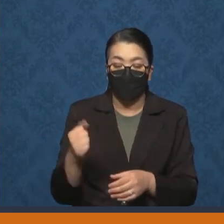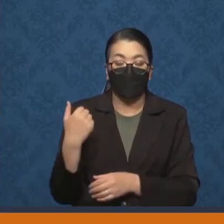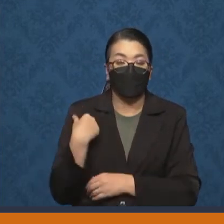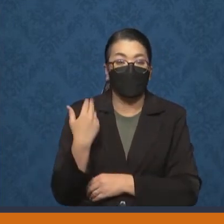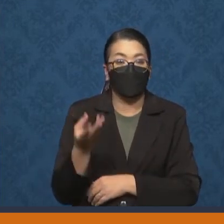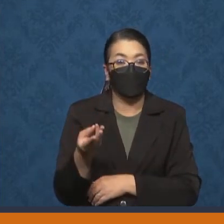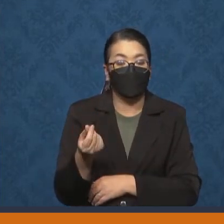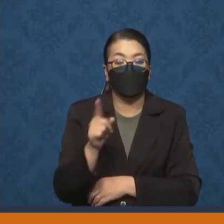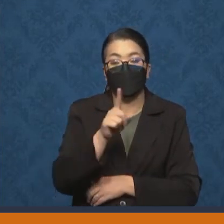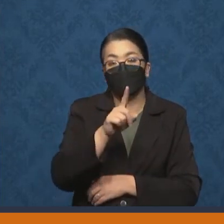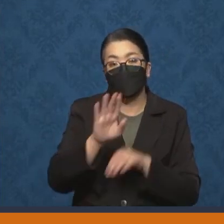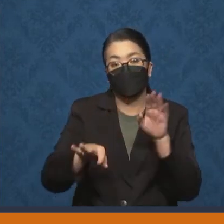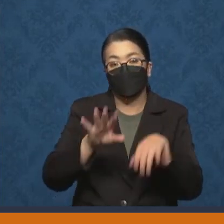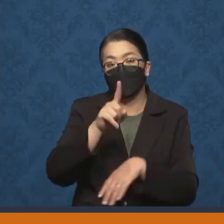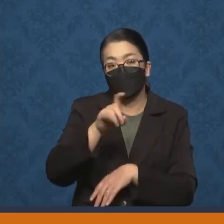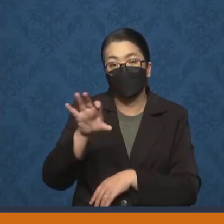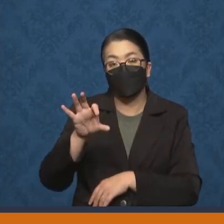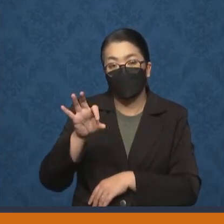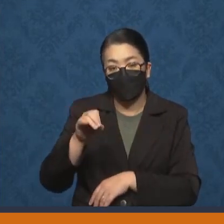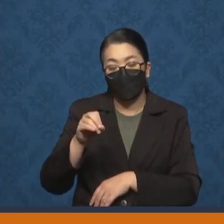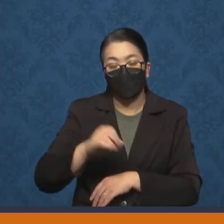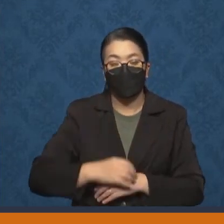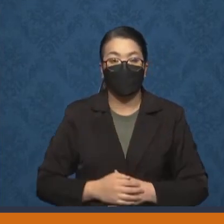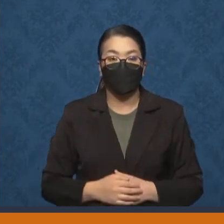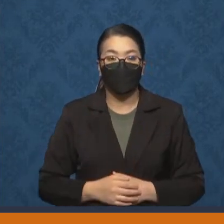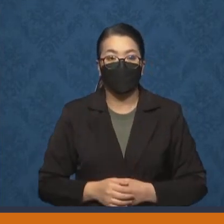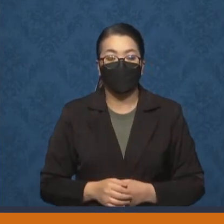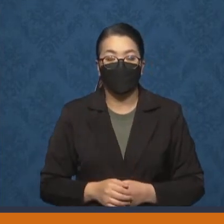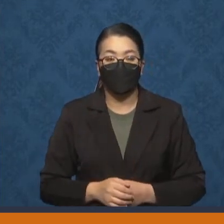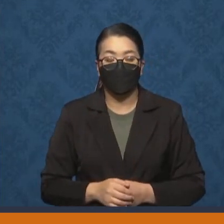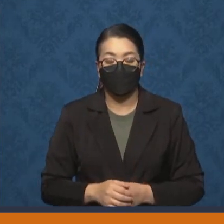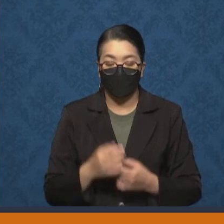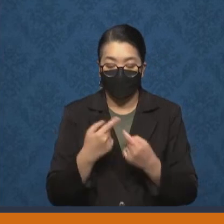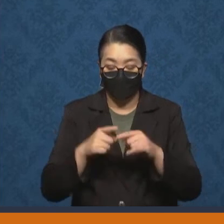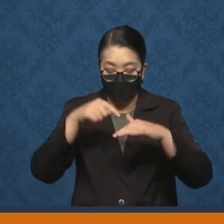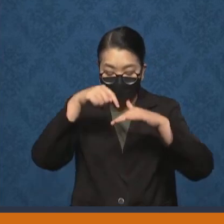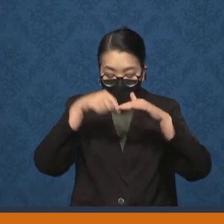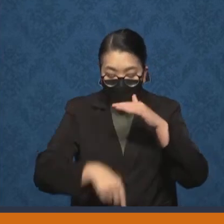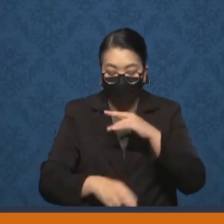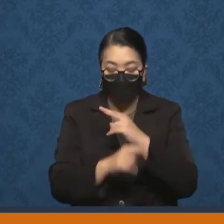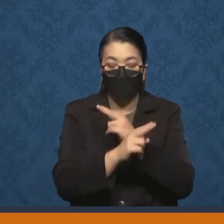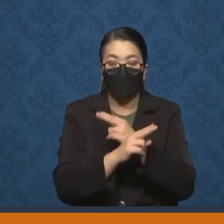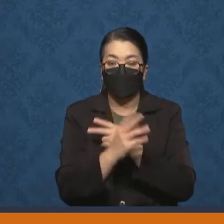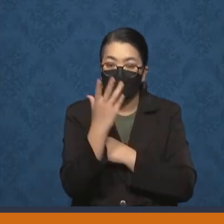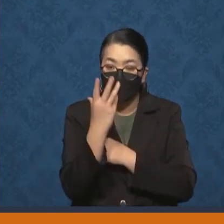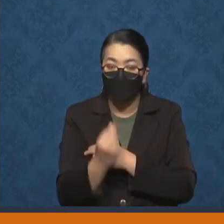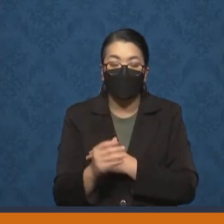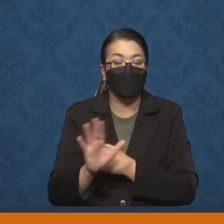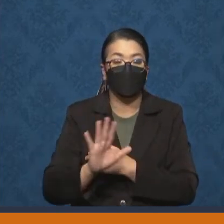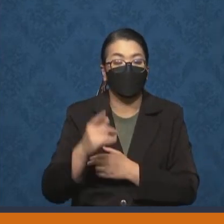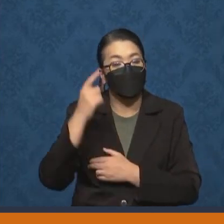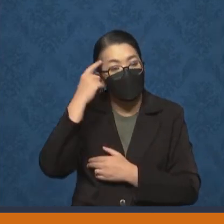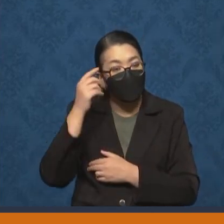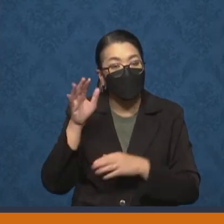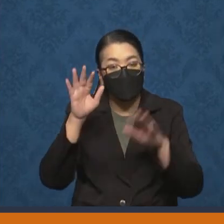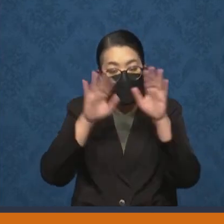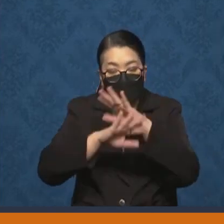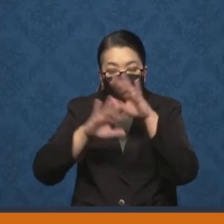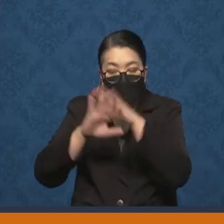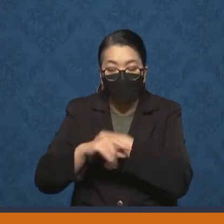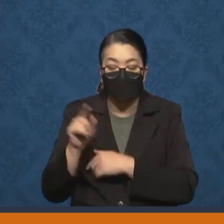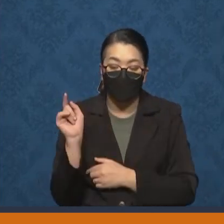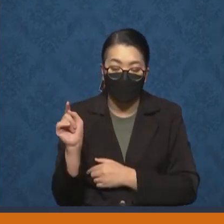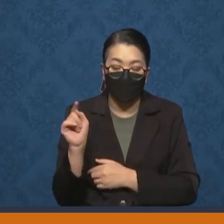ที่190ที่นั่งนั่นเองผมไม่ขอลงรายละเอียดในการคำนวณส่วนที่เหลือนะครับก็ใช้หลักการคำนวณละไม้คล้ายคลึ